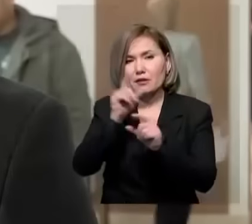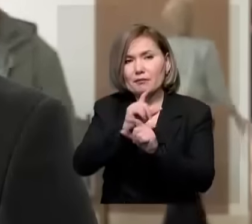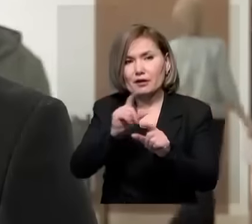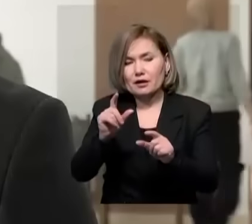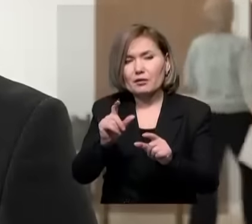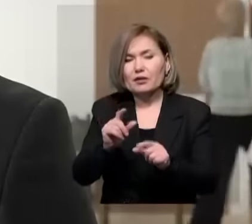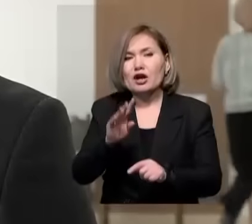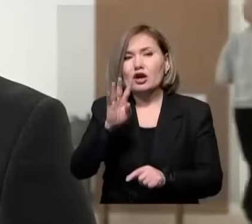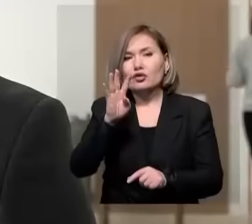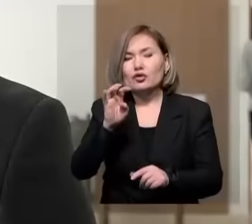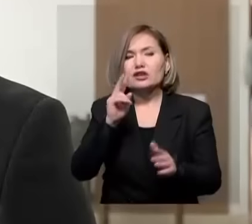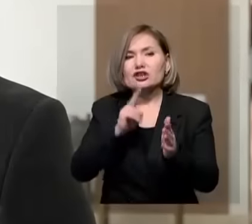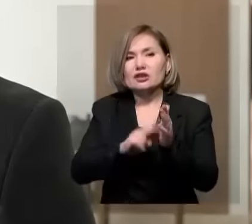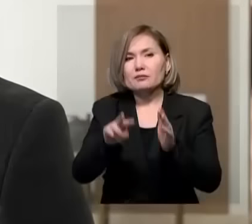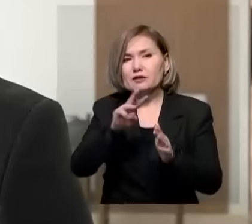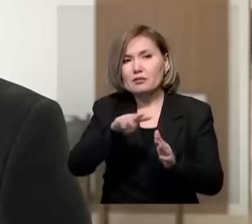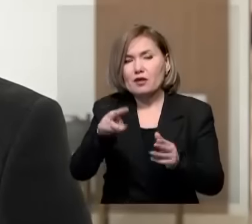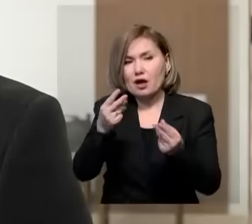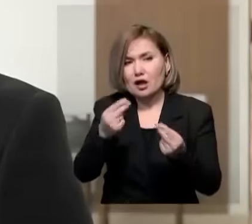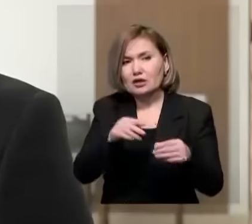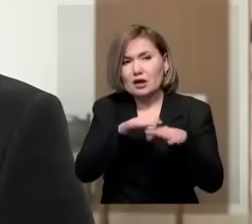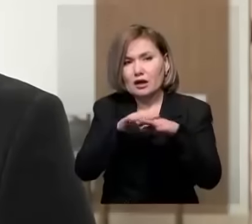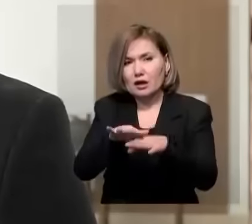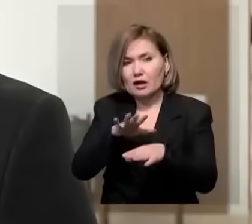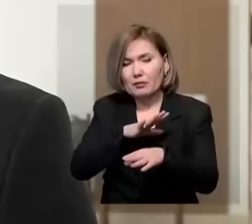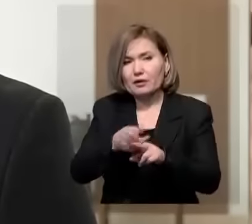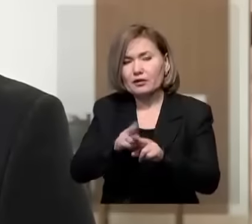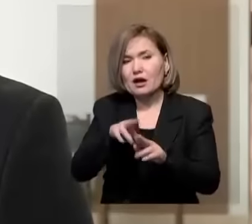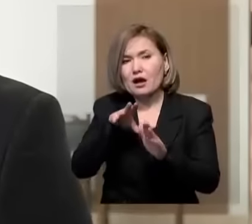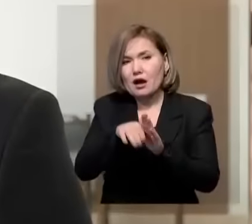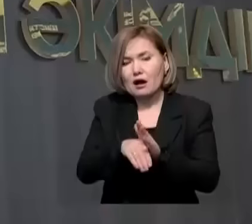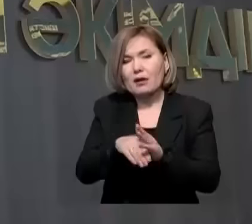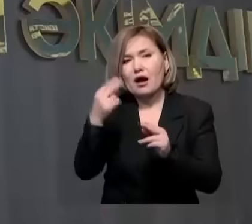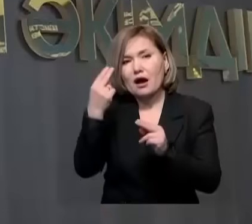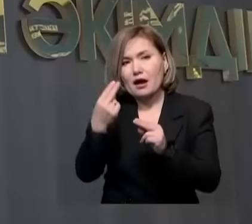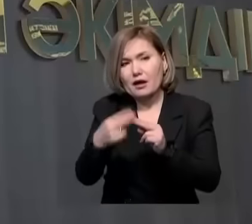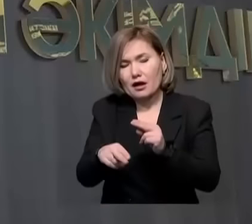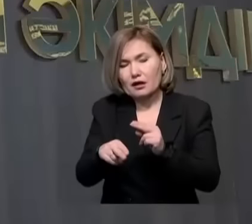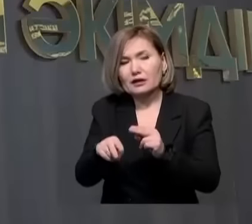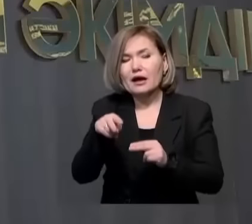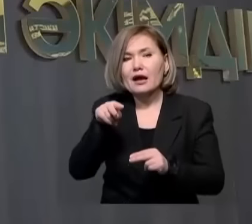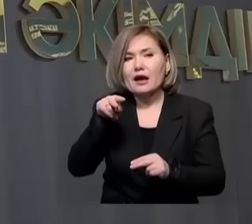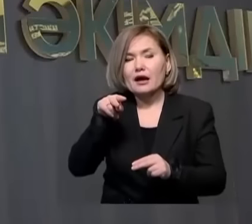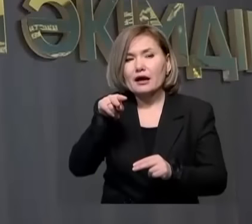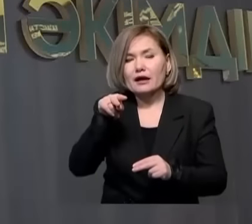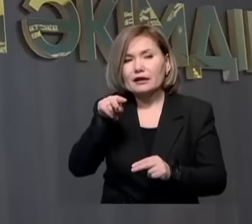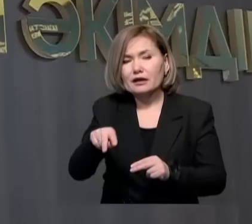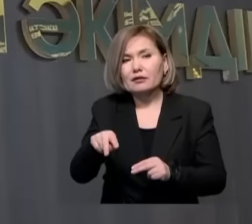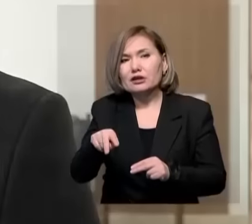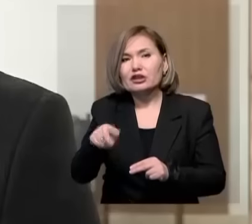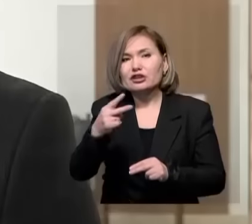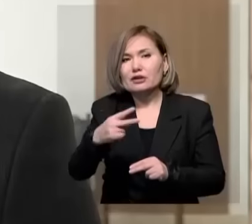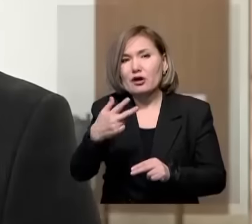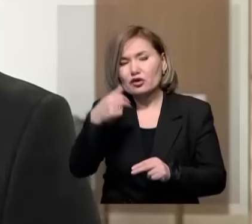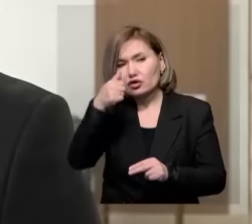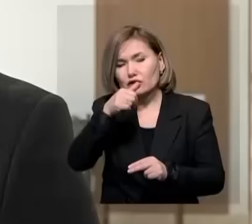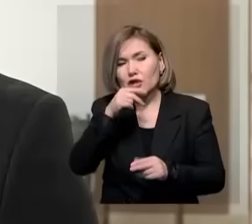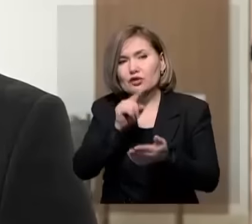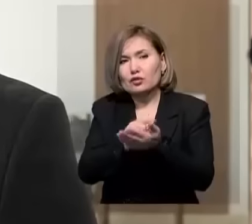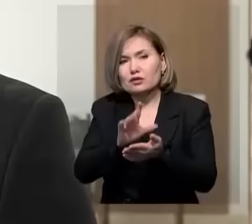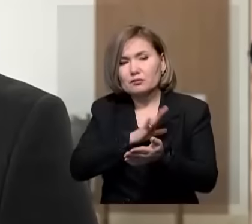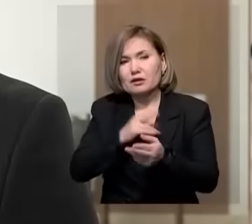сома 470 миллиондай ақша қаражат қаралды. Оның аяқталу уақыты 27-ші 90-да 2023 жылы. Басқа